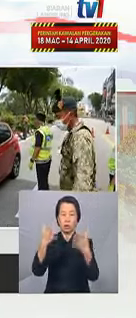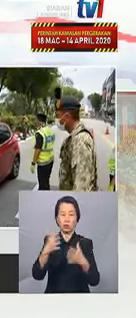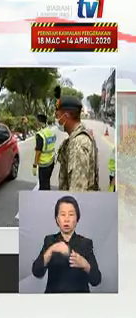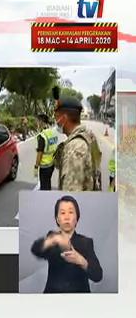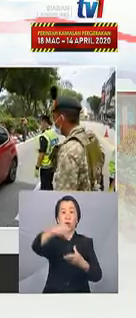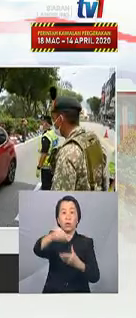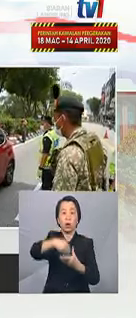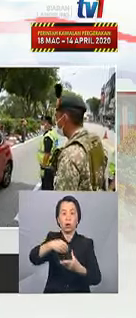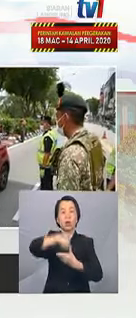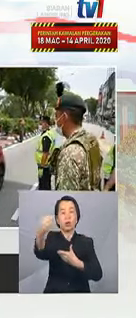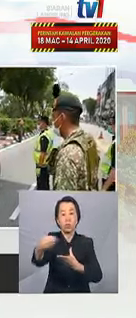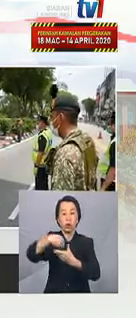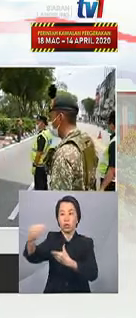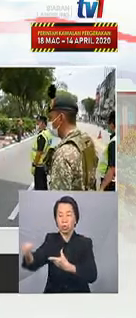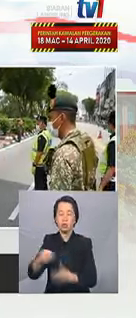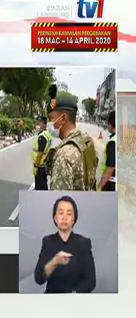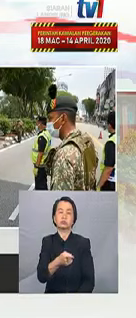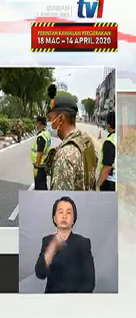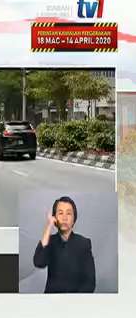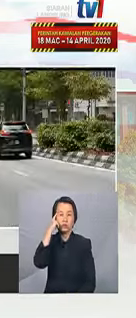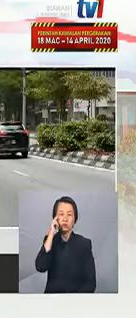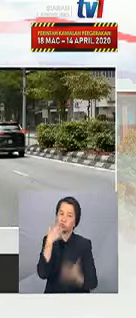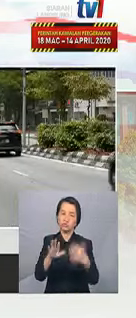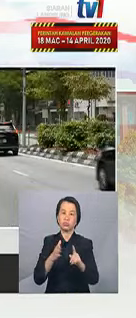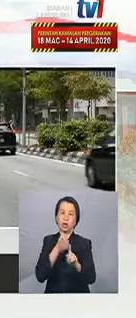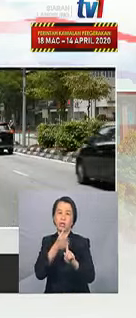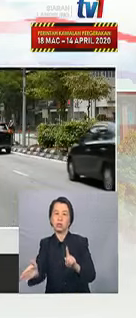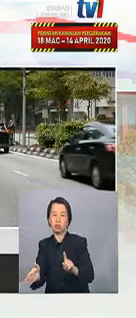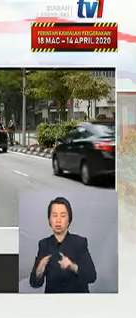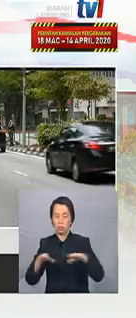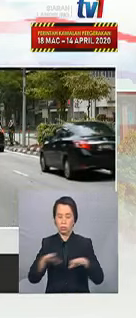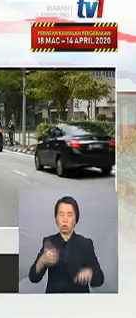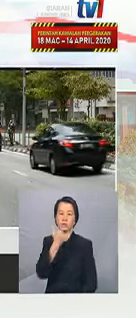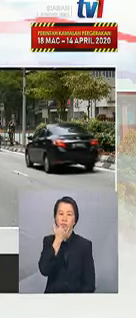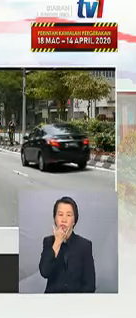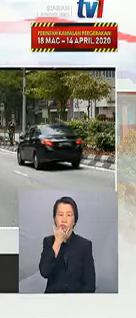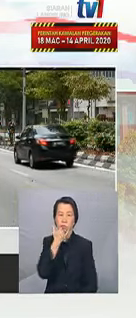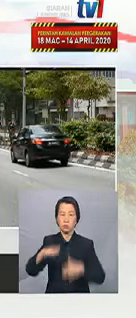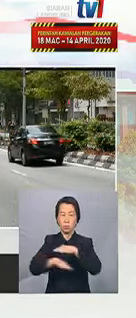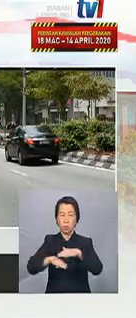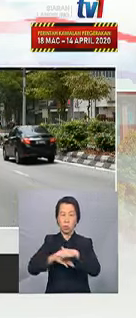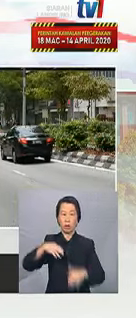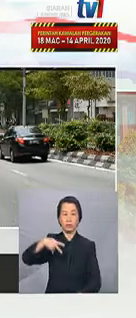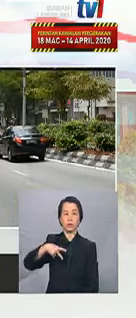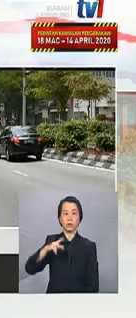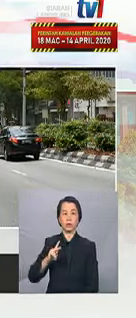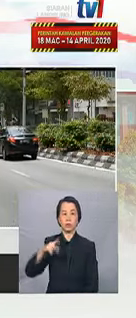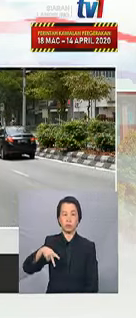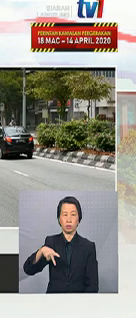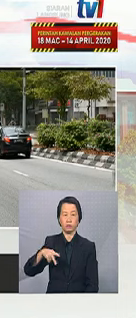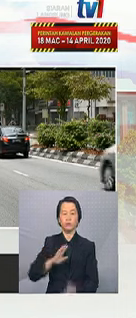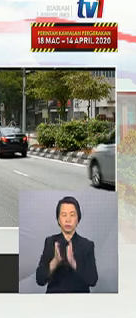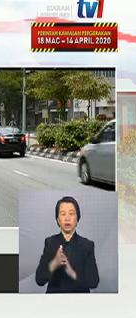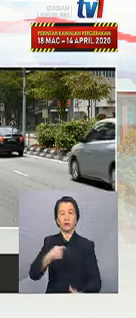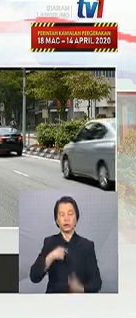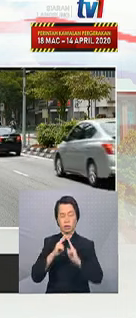keluar dan dianggap sebagai melanggar dan melakukan kesalahan-kesalahan di bawah PKP ini. Jadi saya amat